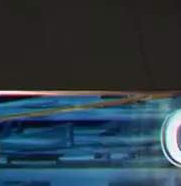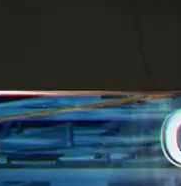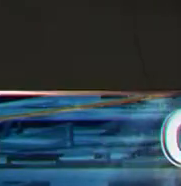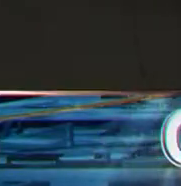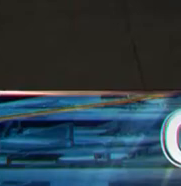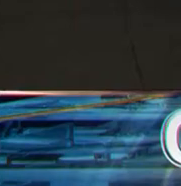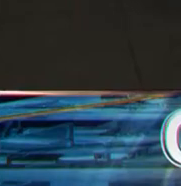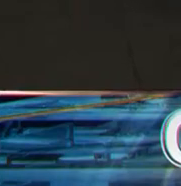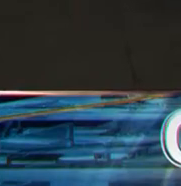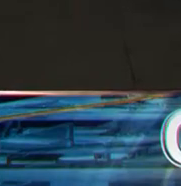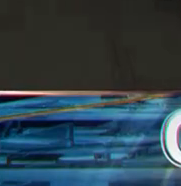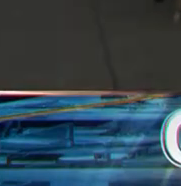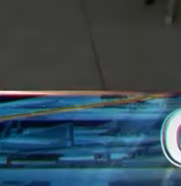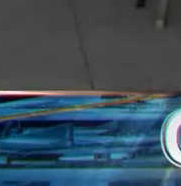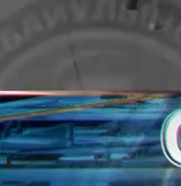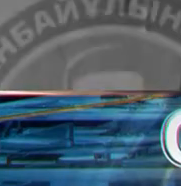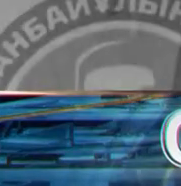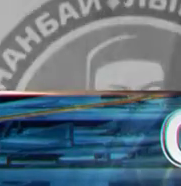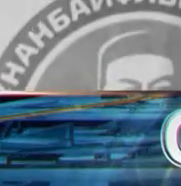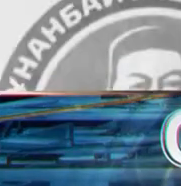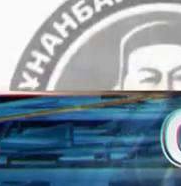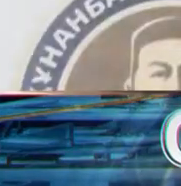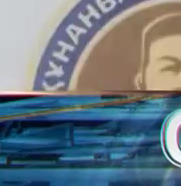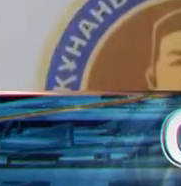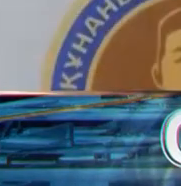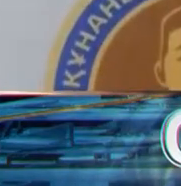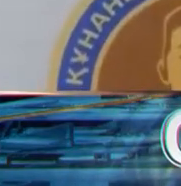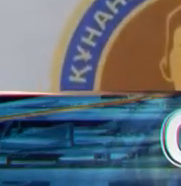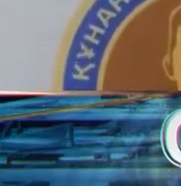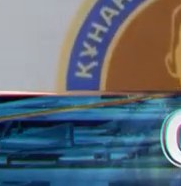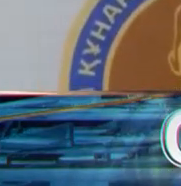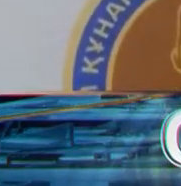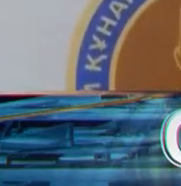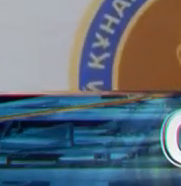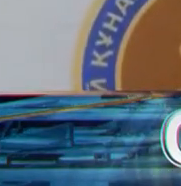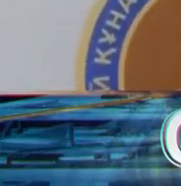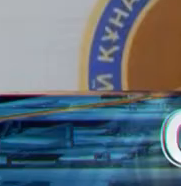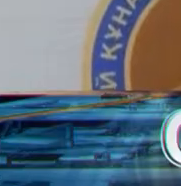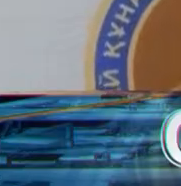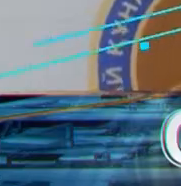Первый и единственный исполнитель традиционных казахских песен удостоился высокой награды.